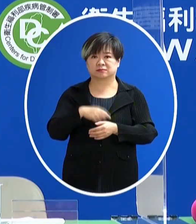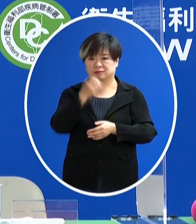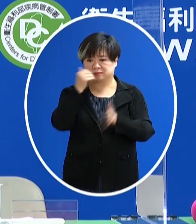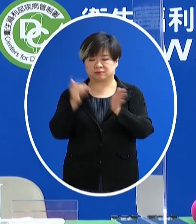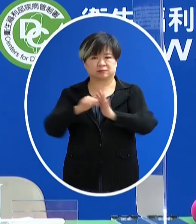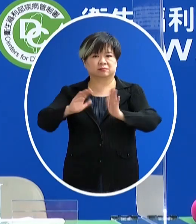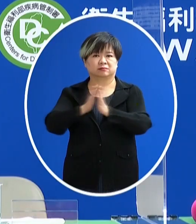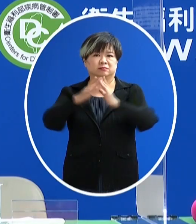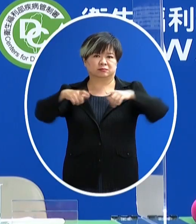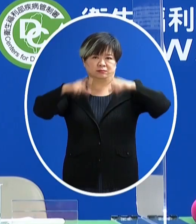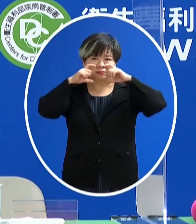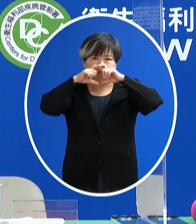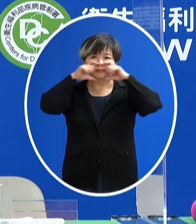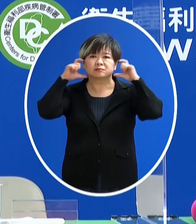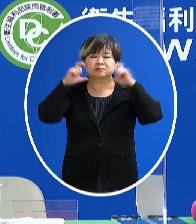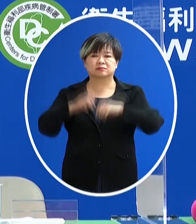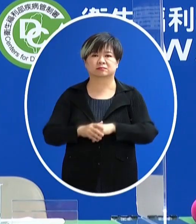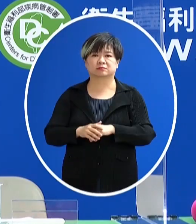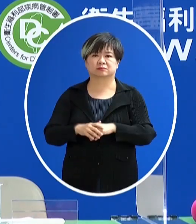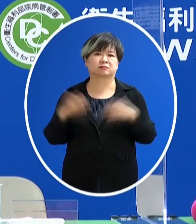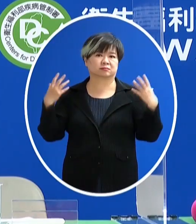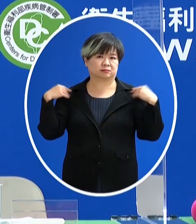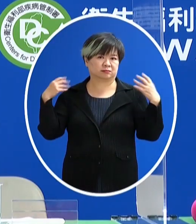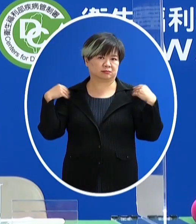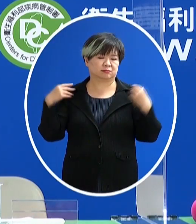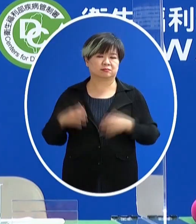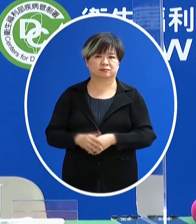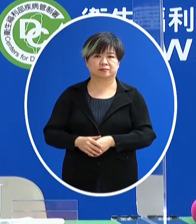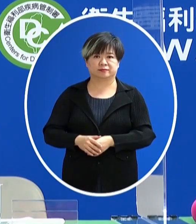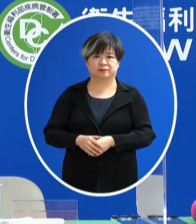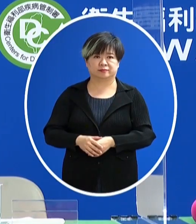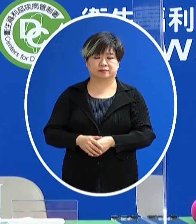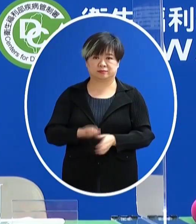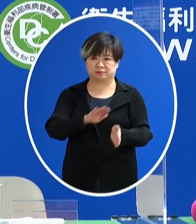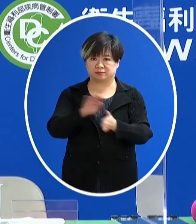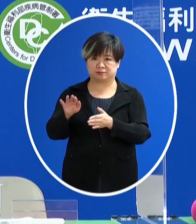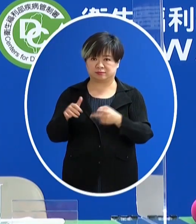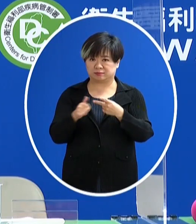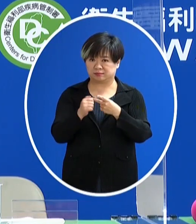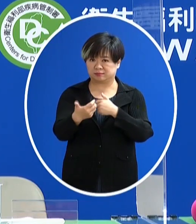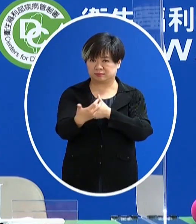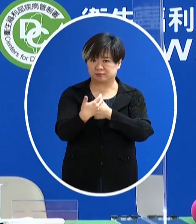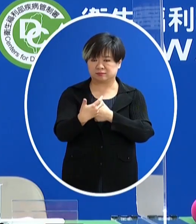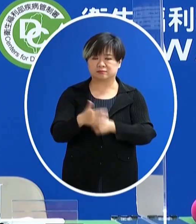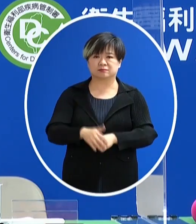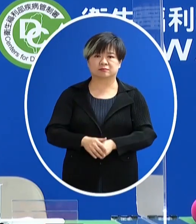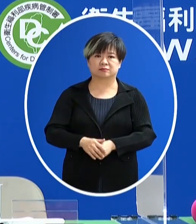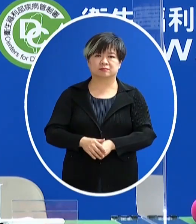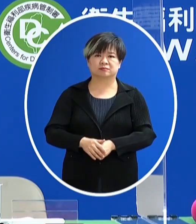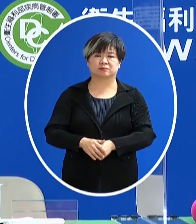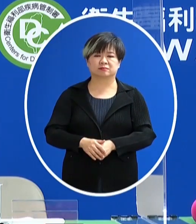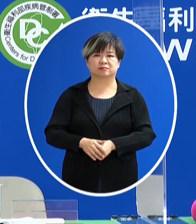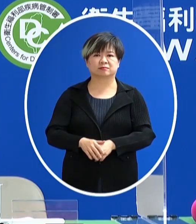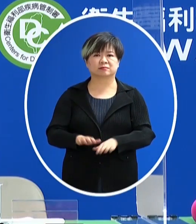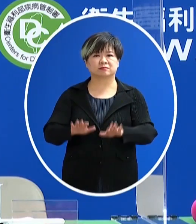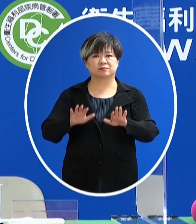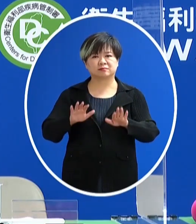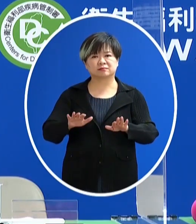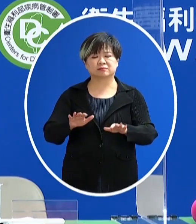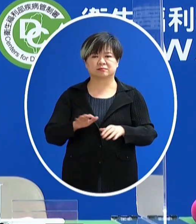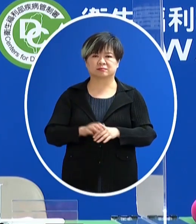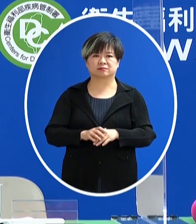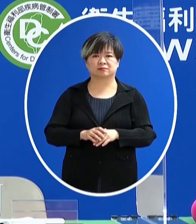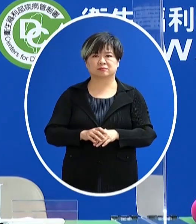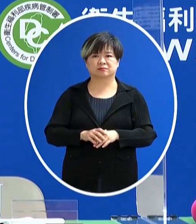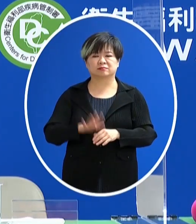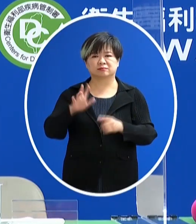戴起来，这规定都没变哈，规定没变。然后第二个就有关于哈，就有些人在有一些 PO 出来是没